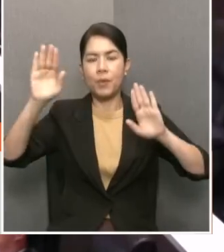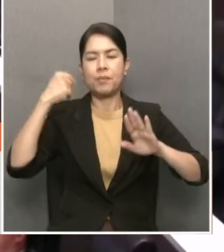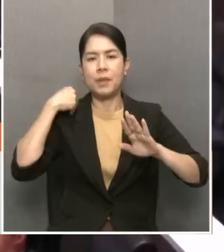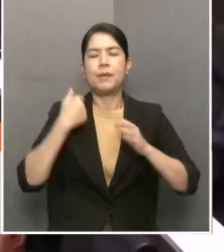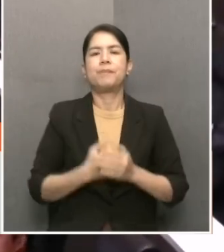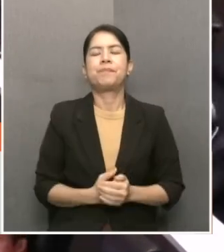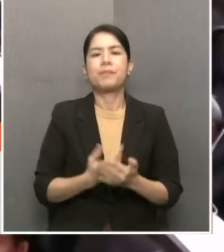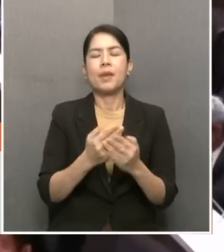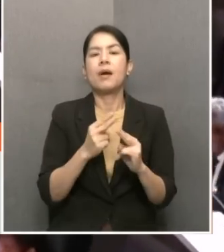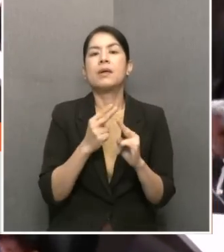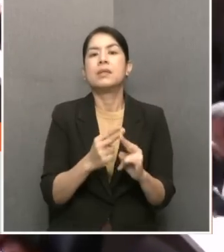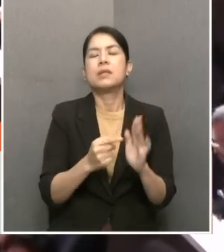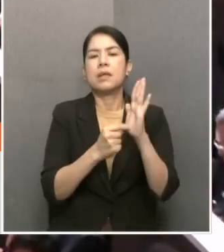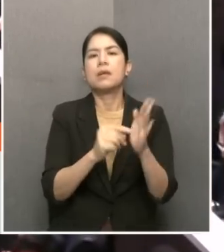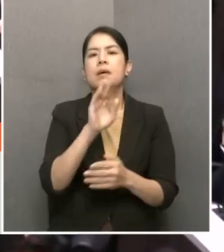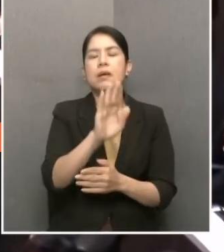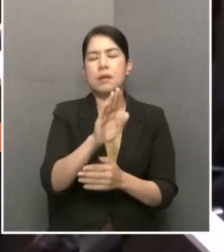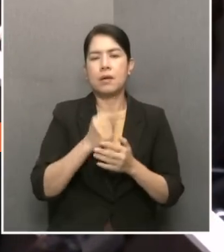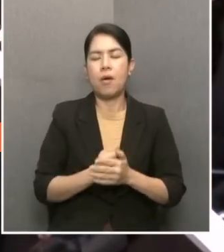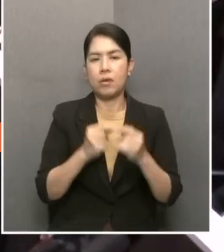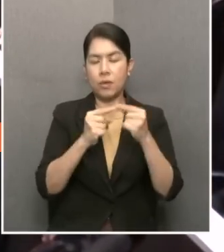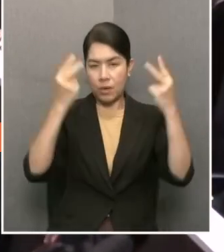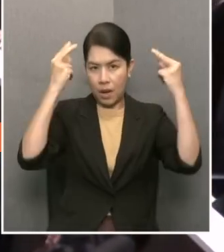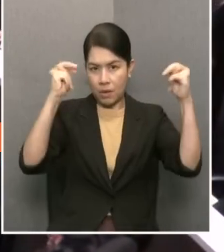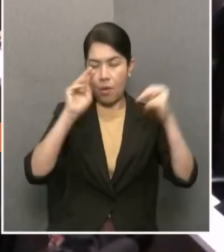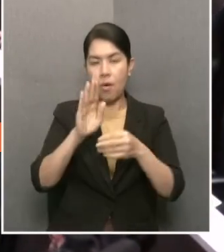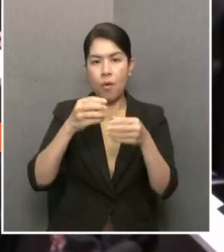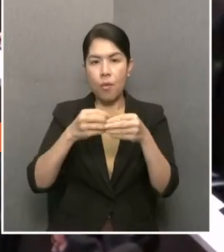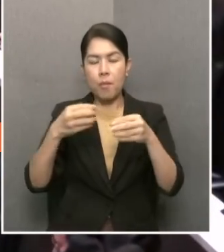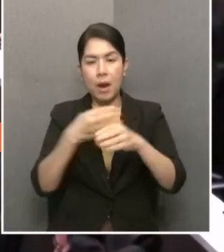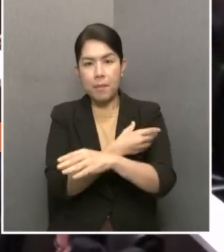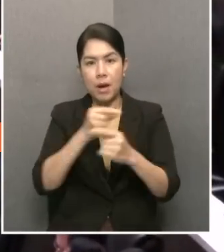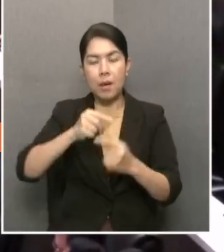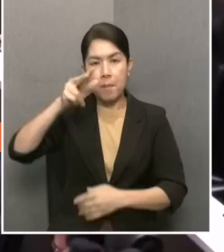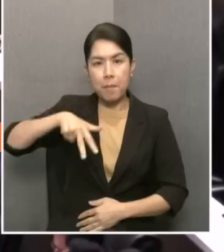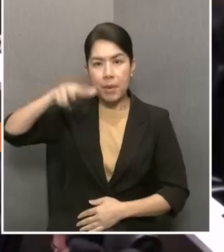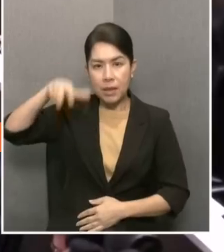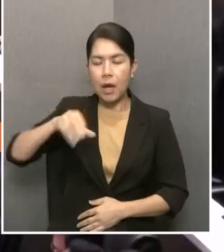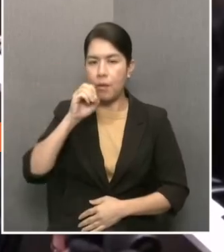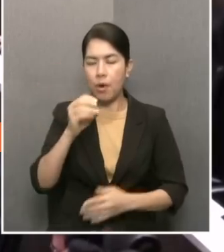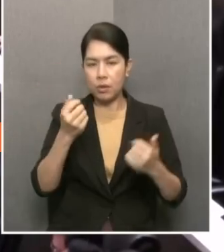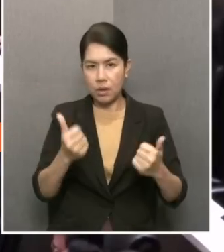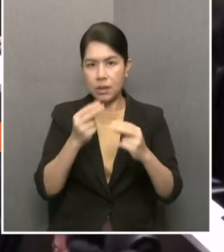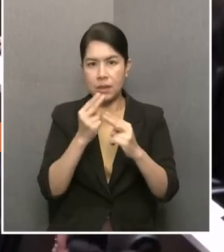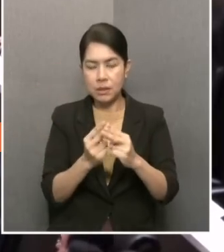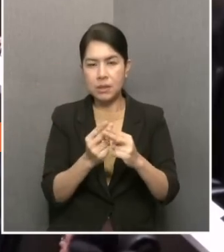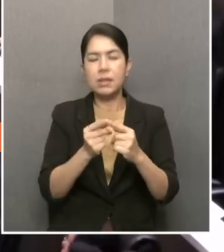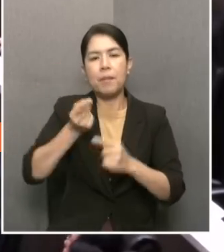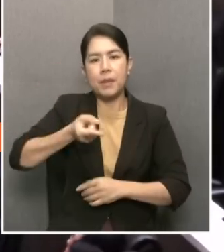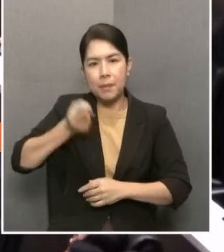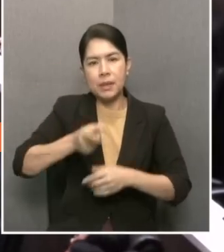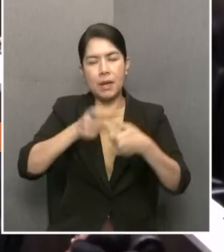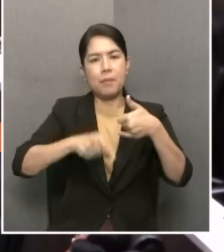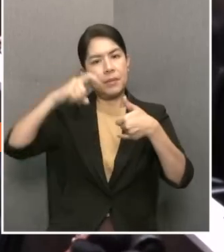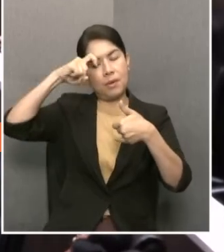นายกรัฐมนตรีของเพื่อไทยยืนยันยังคงเป็นชื่อของนายเศรษฐาทวีศิลป์ไม่มีการเปลี่ยนแปลงเป็นชื่อคนอื่นอย่างแน่